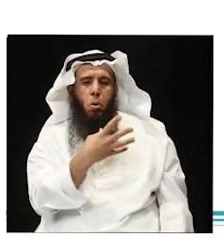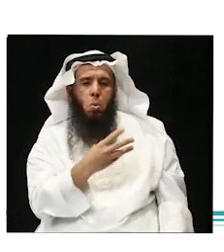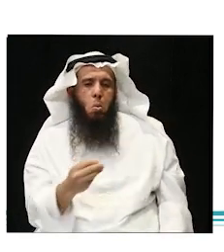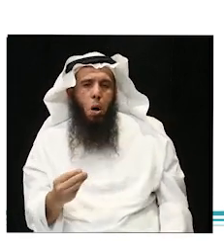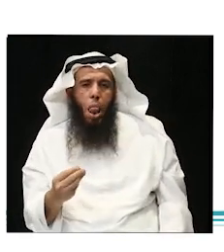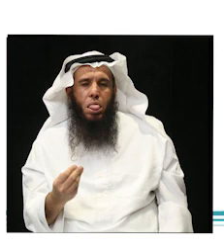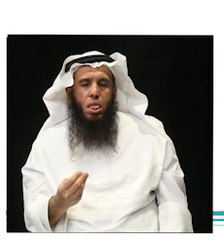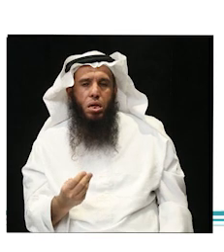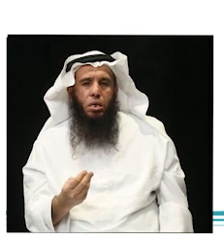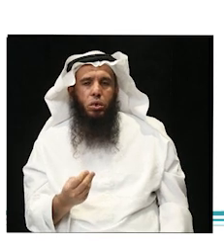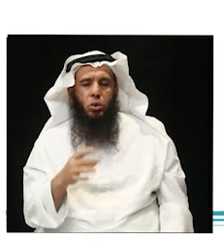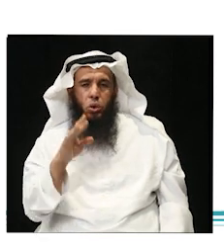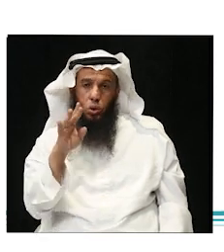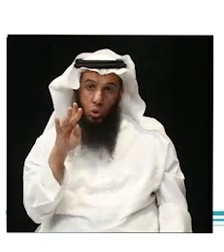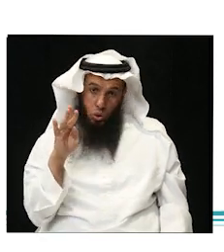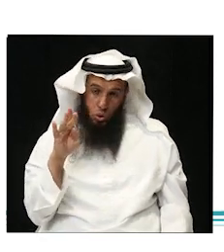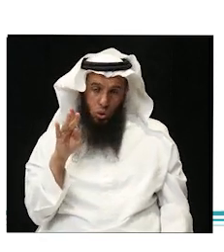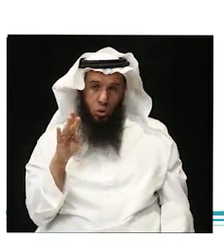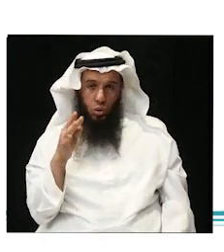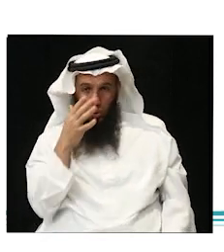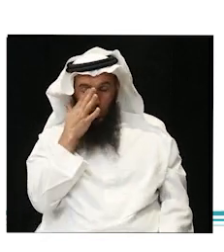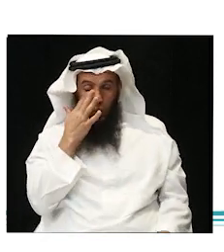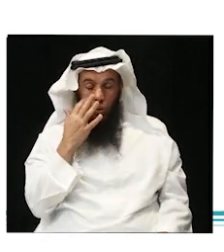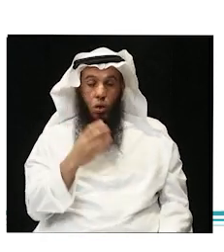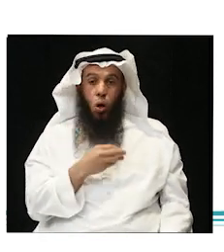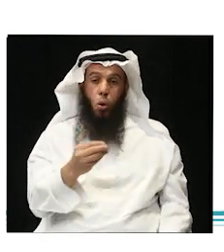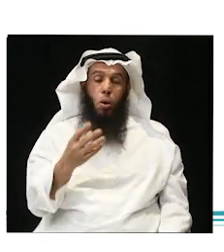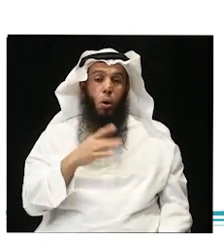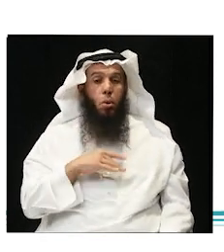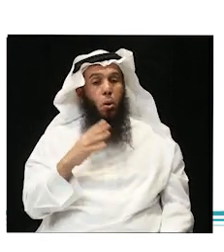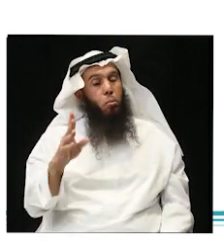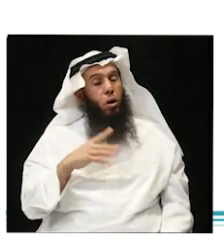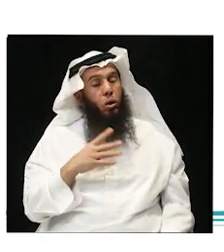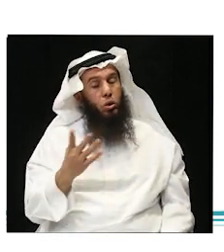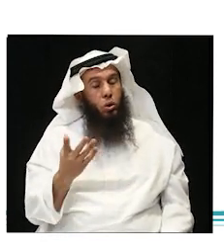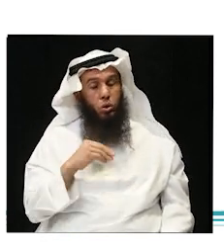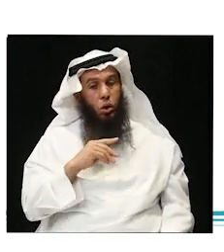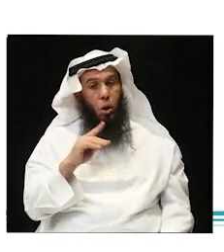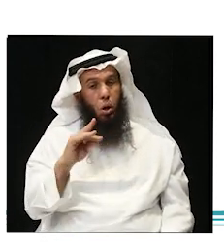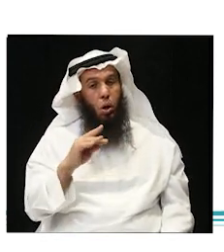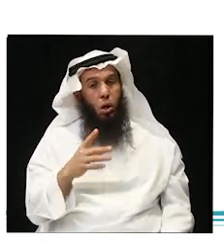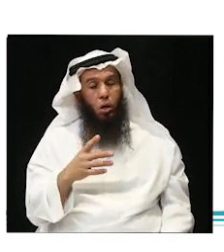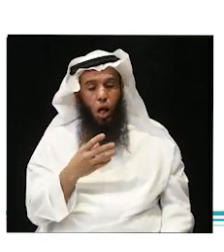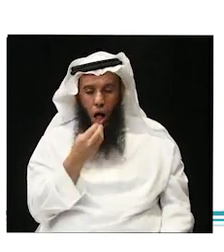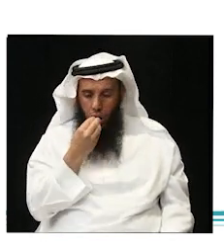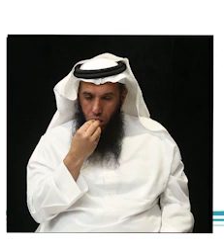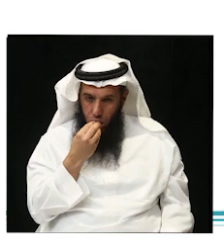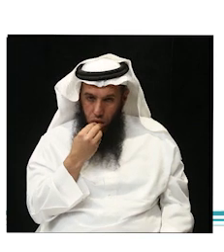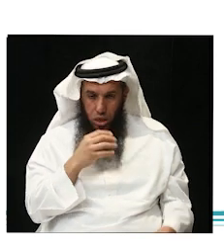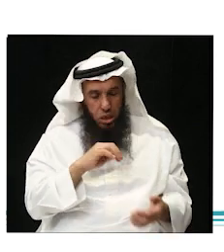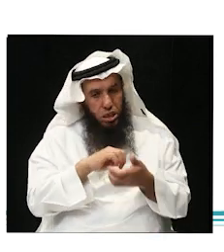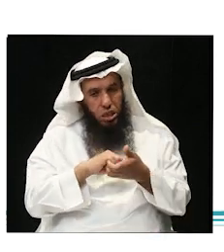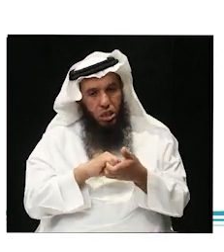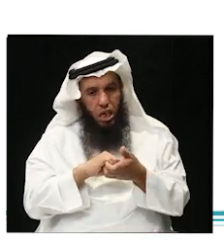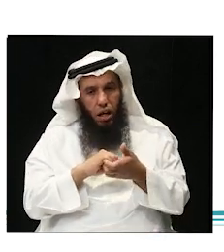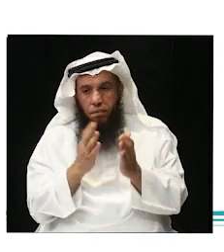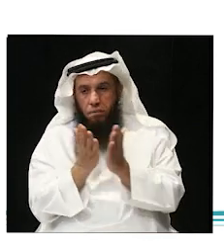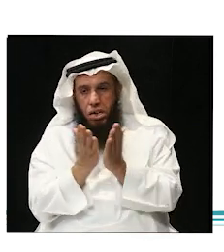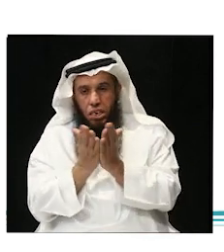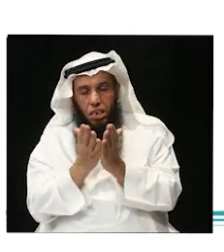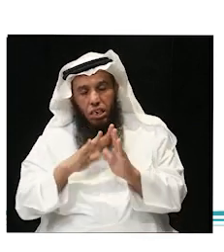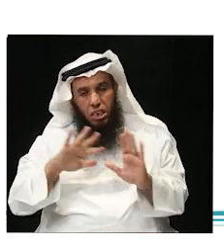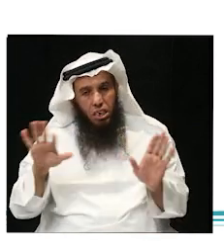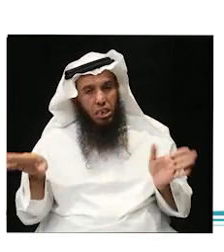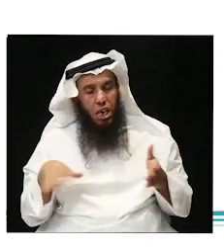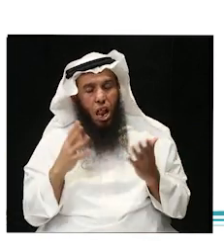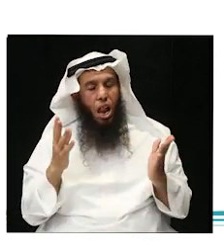الزميلات في الفصل، حب المعلمات، حب المعلم، حب قائد المدرسة، قائدة المدرسة، المرشدة الطلابية، إنسان يحب